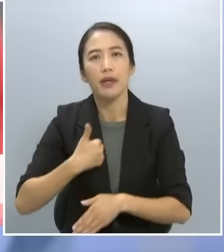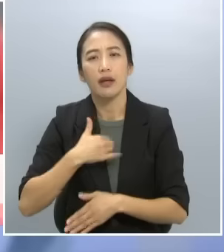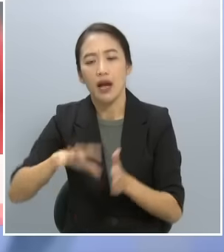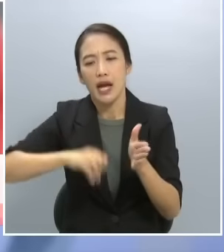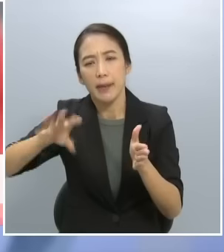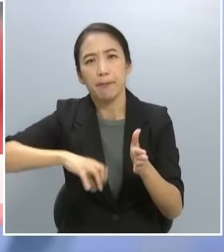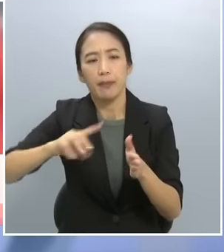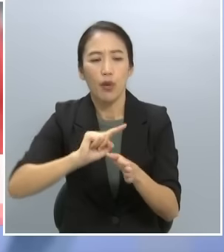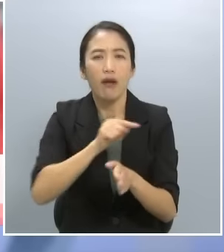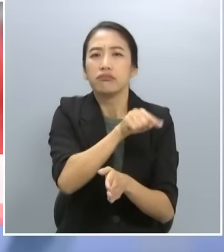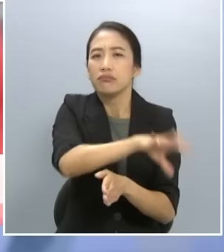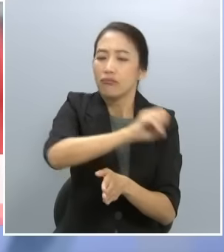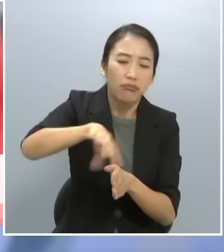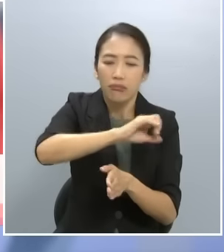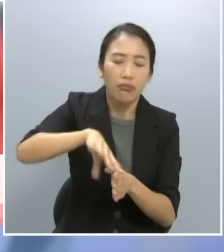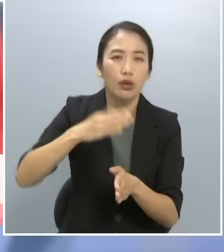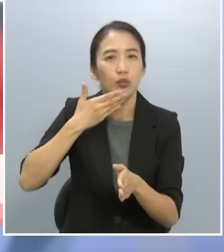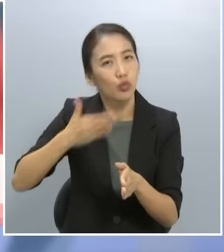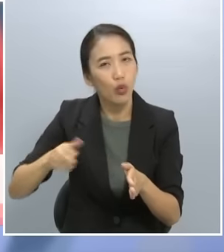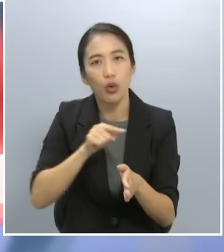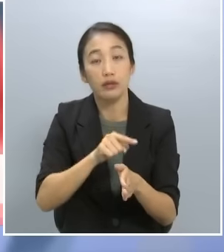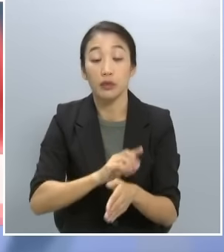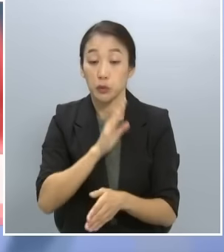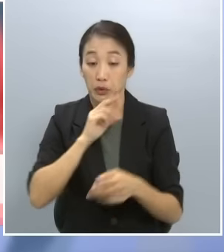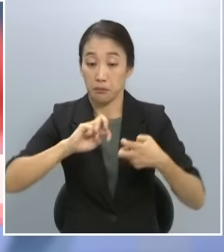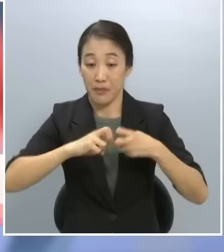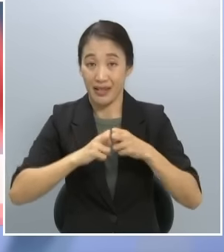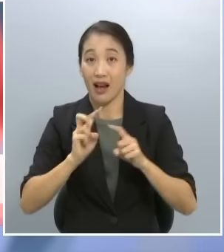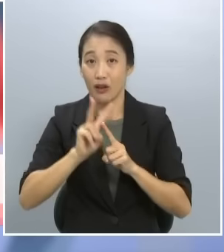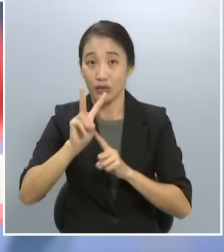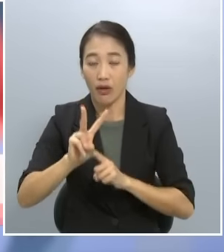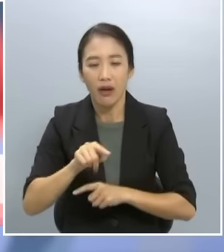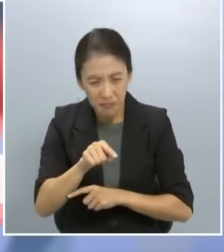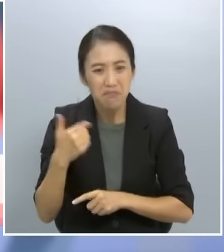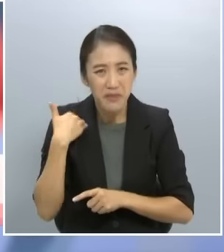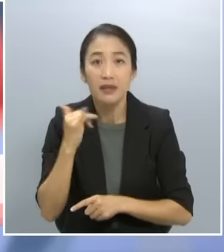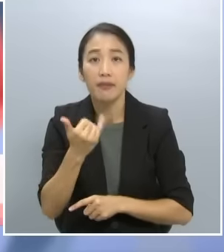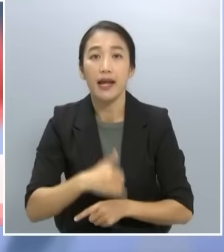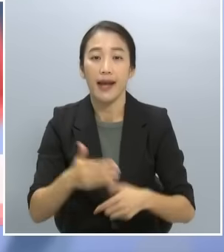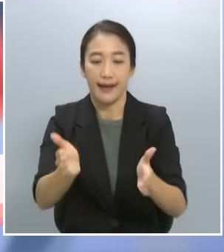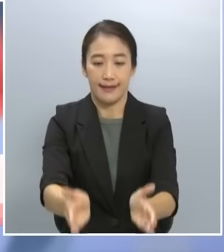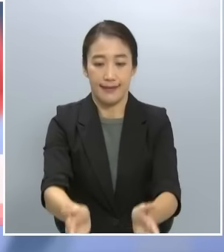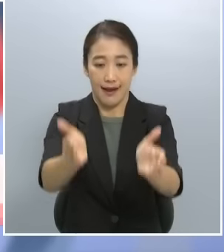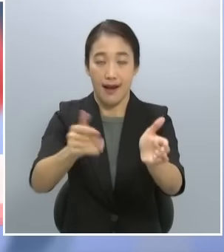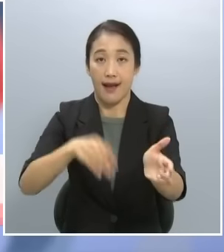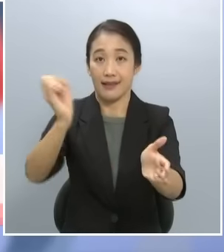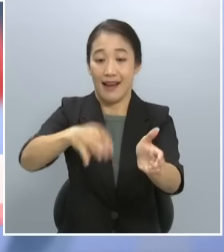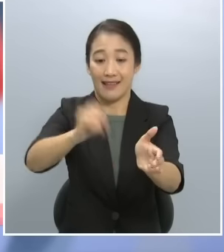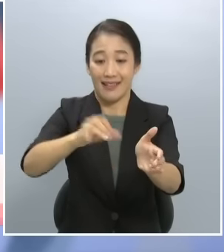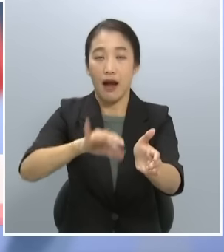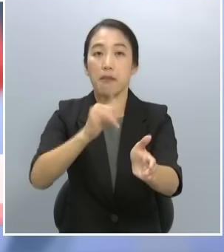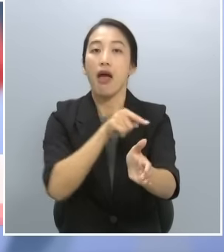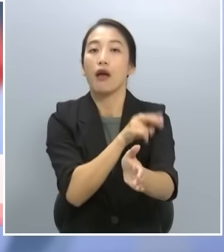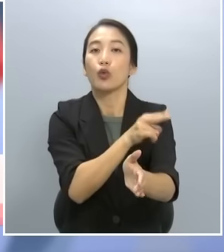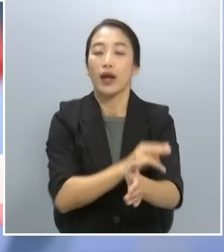ปัญหาอีกปัญหาหนึ่งก็คือถ้าเขาไม่ได้ดั่งใจอะไรอย่างเงี้ยเขาก็จะมาถีบขยะหน้าบ้านถังขยะหน้าบ้านล้มขวางถนนอะไรอย่างเงี้ยค่ะ